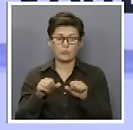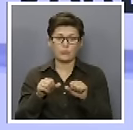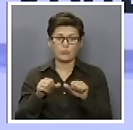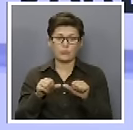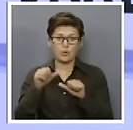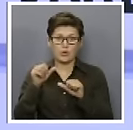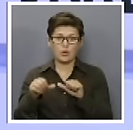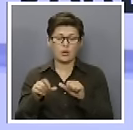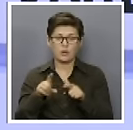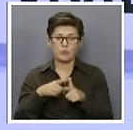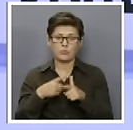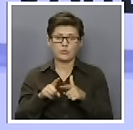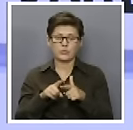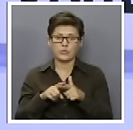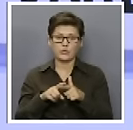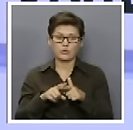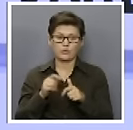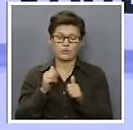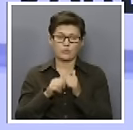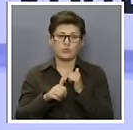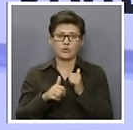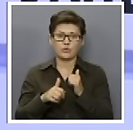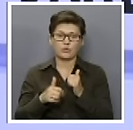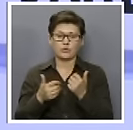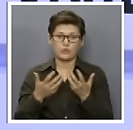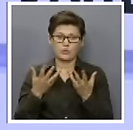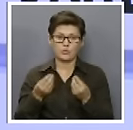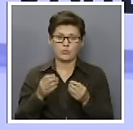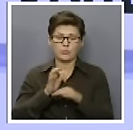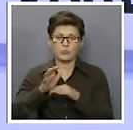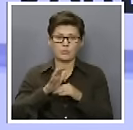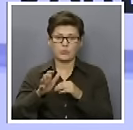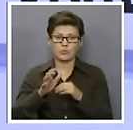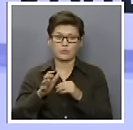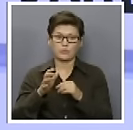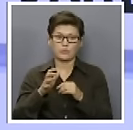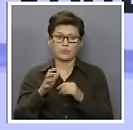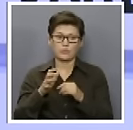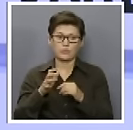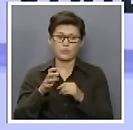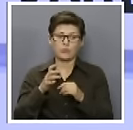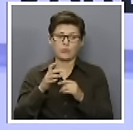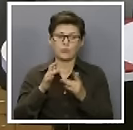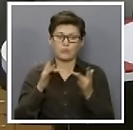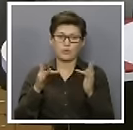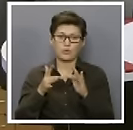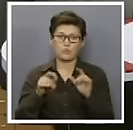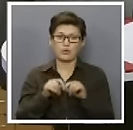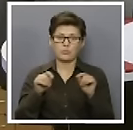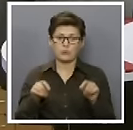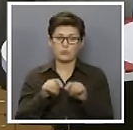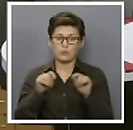айқын тұрған, немесе оның күнделікті баспасөз беттерінен интернетті ашпасаңыз шығады да